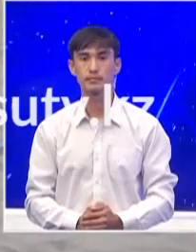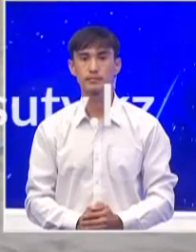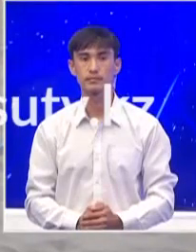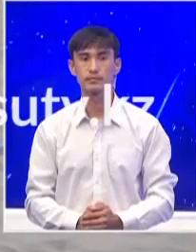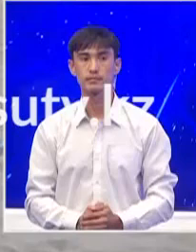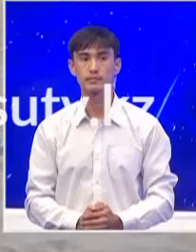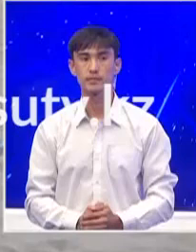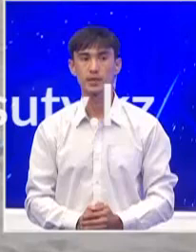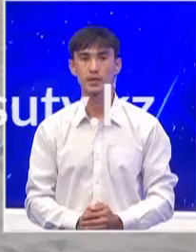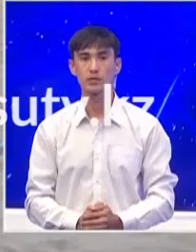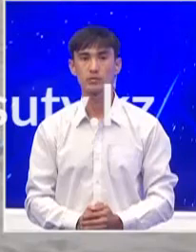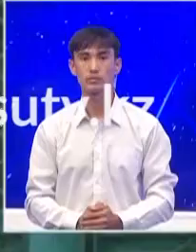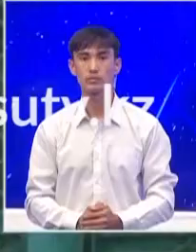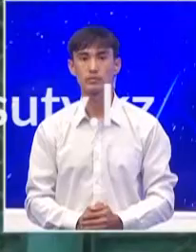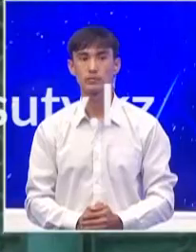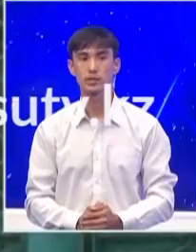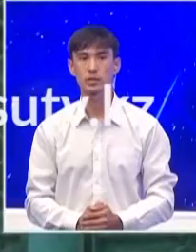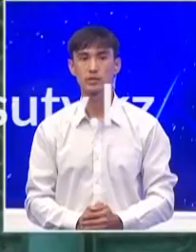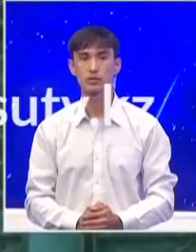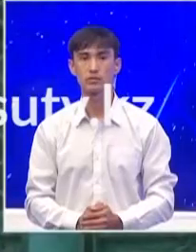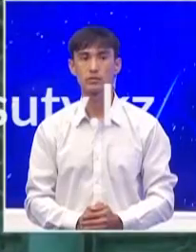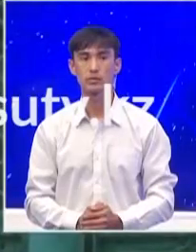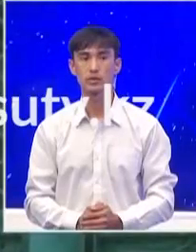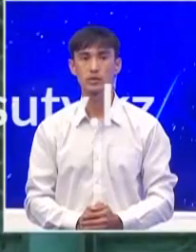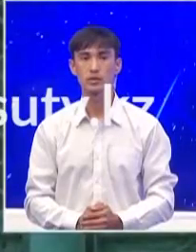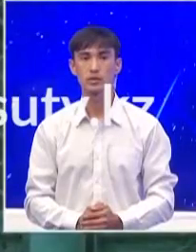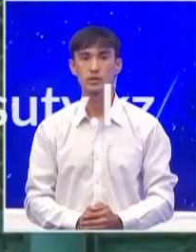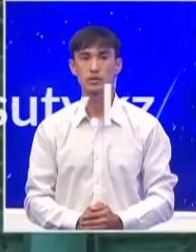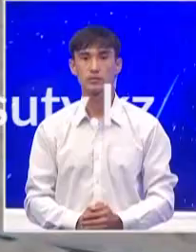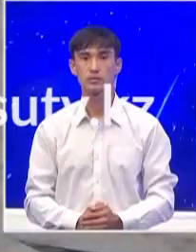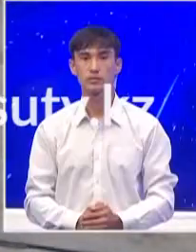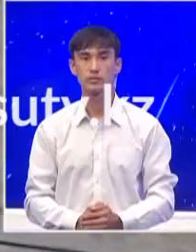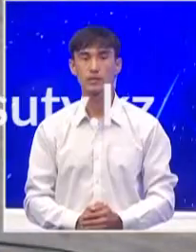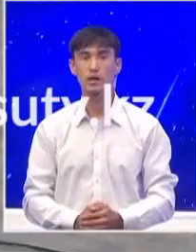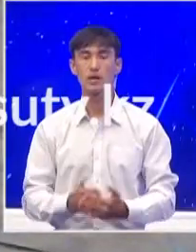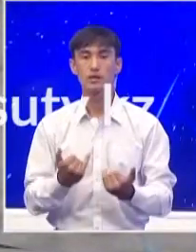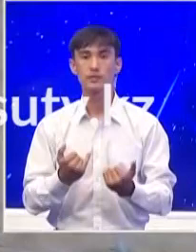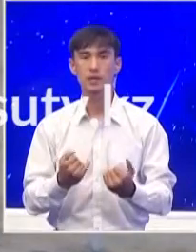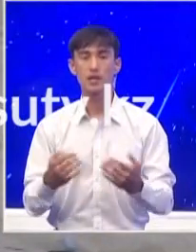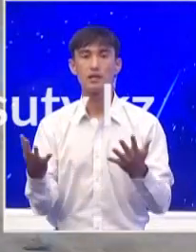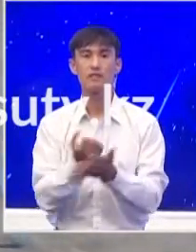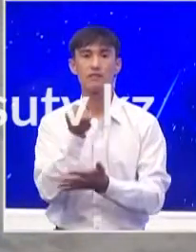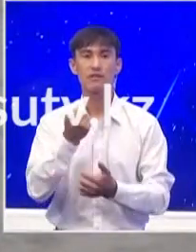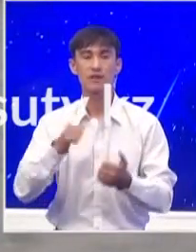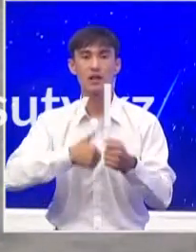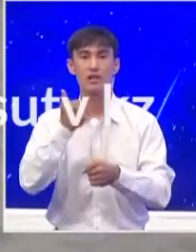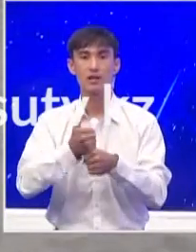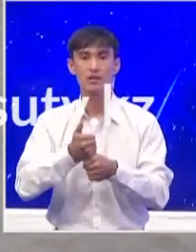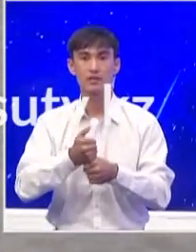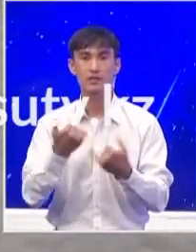двойное выбывание когда одно поражение не лишает шансов не только на попадание в призеры ну и на завоевание главного трофея